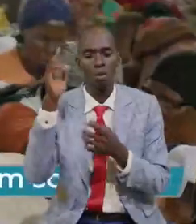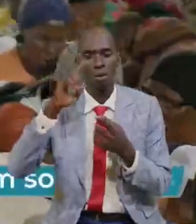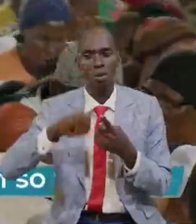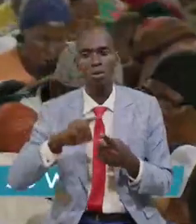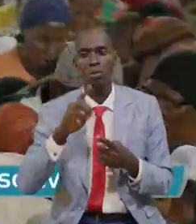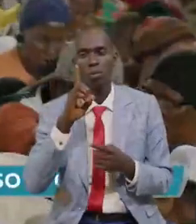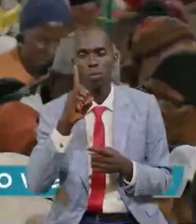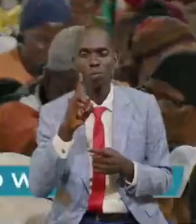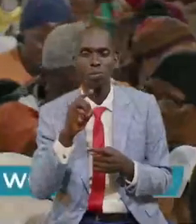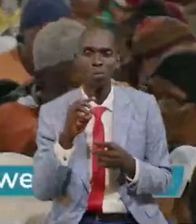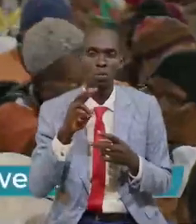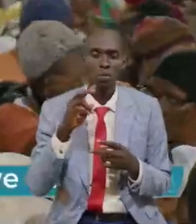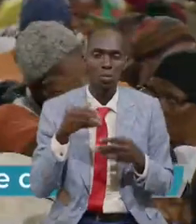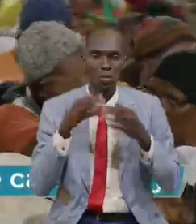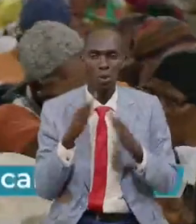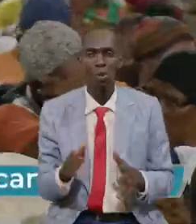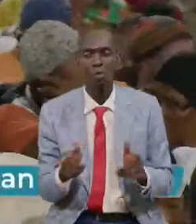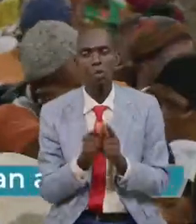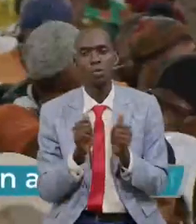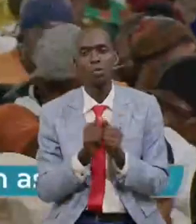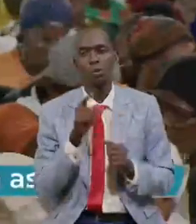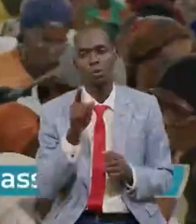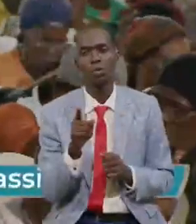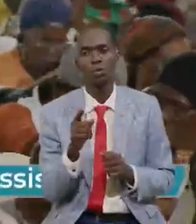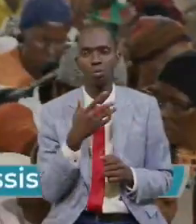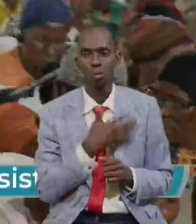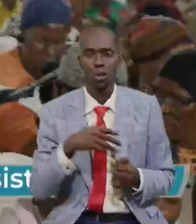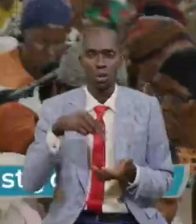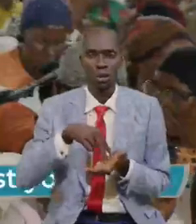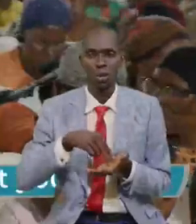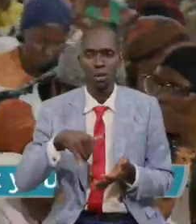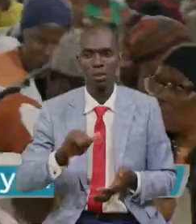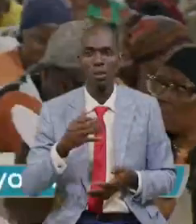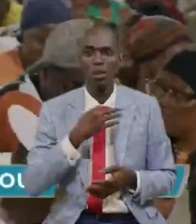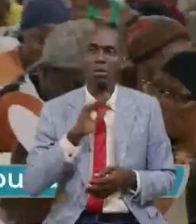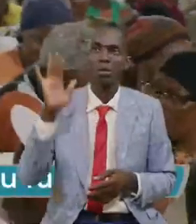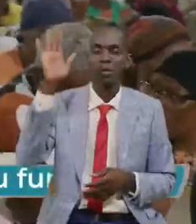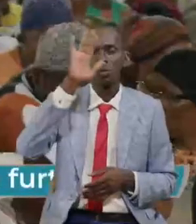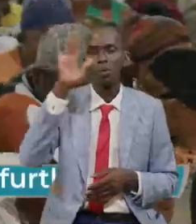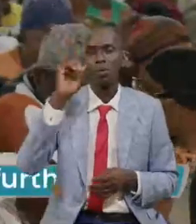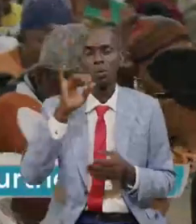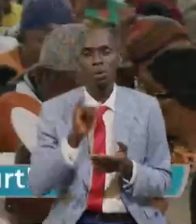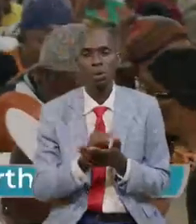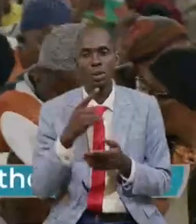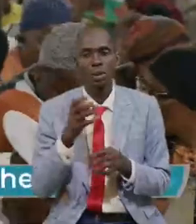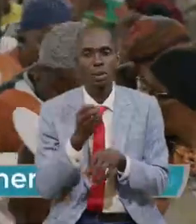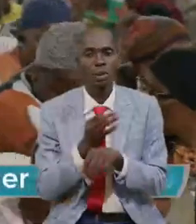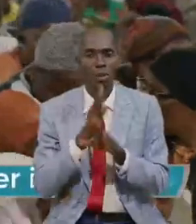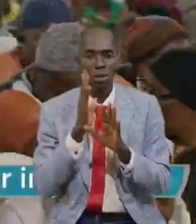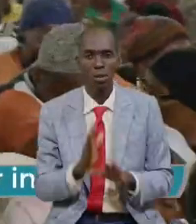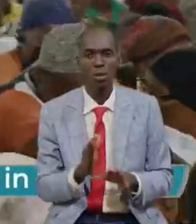Fait signe pour que le conseiller puisse vous voir et